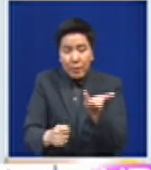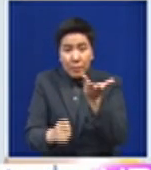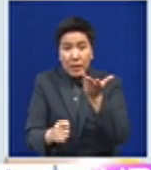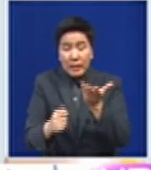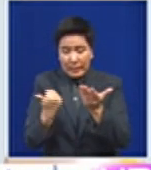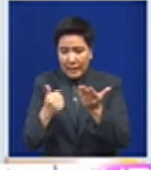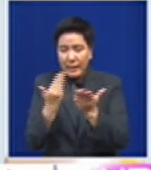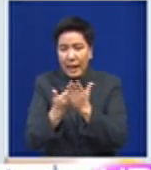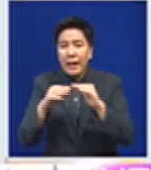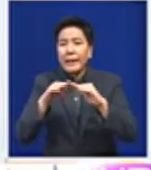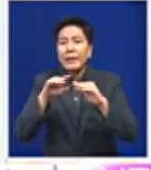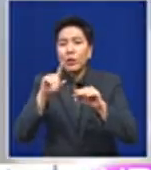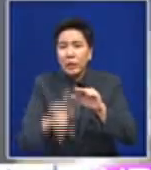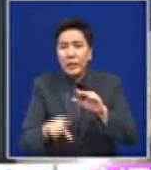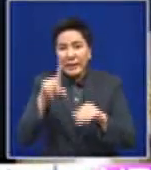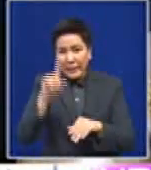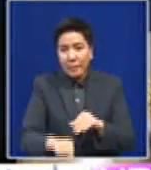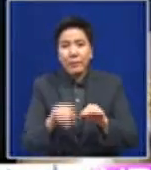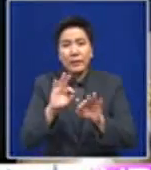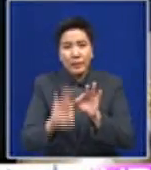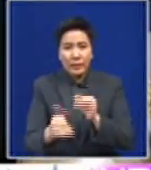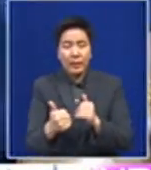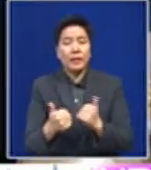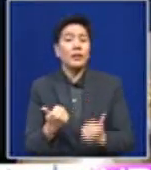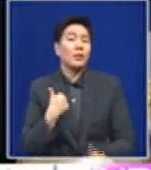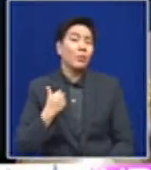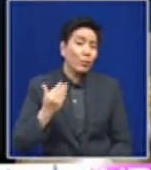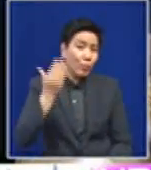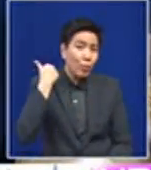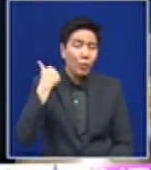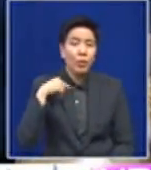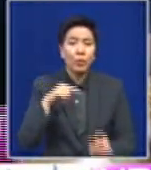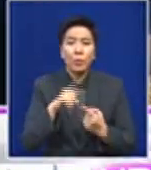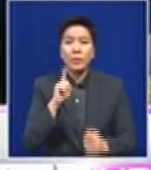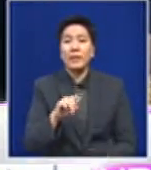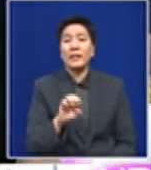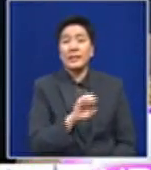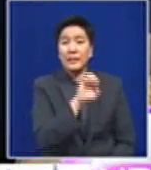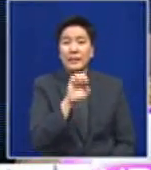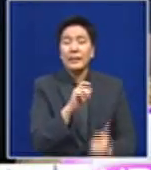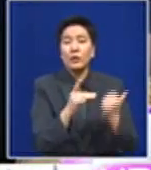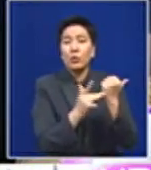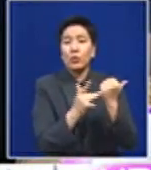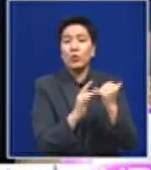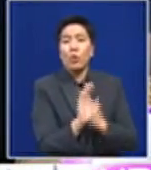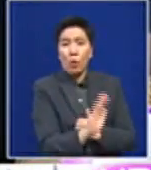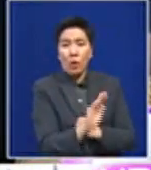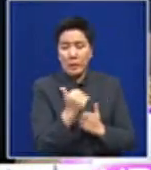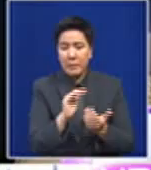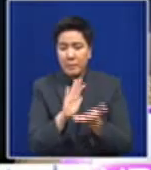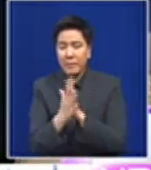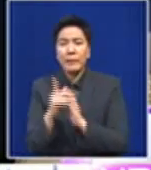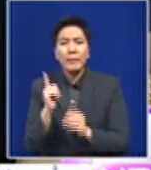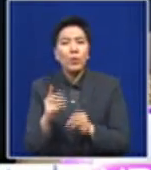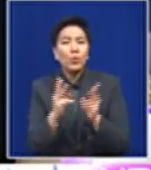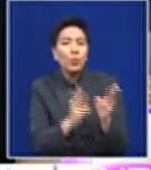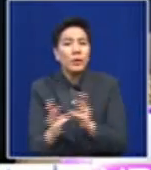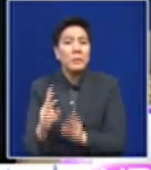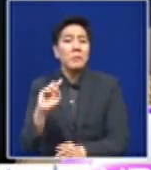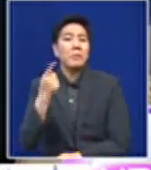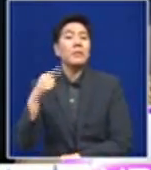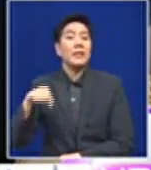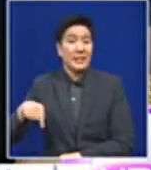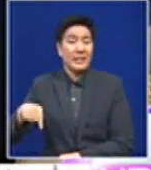าราคากลางอีกด้วย จากเดิมในอดีตที่ใช้วิธี e-auction ปัจจุบันมาใช้เป็น e-bidding เพราะได้